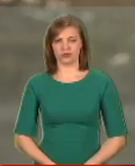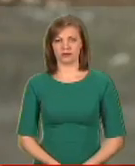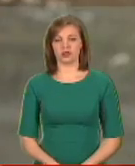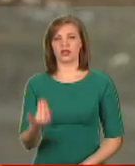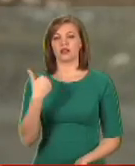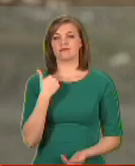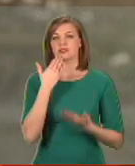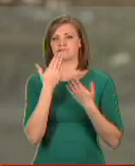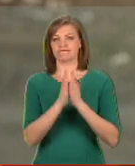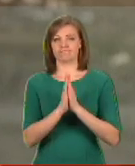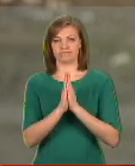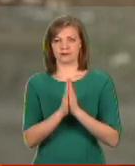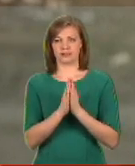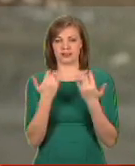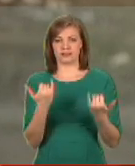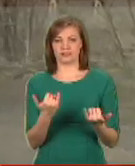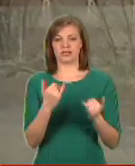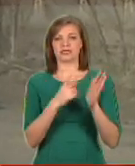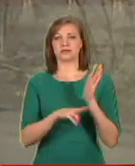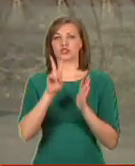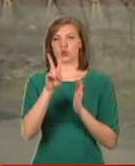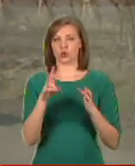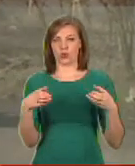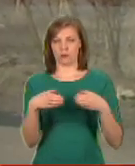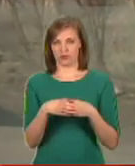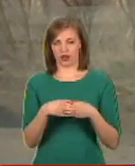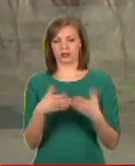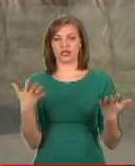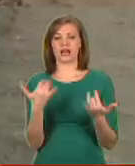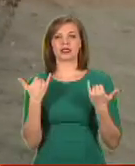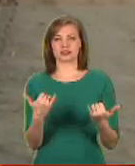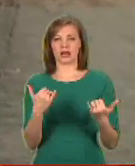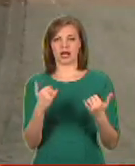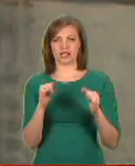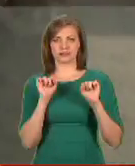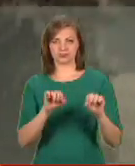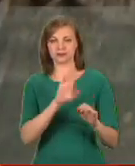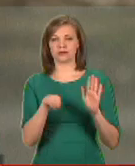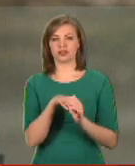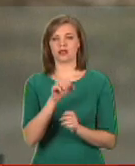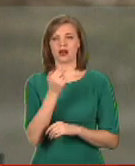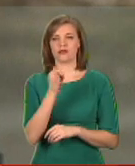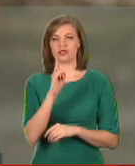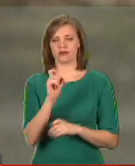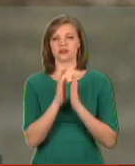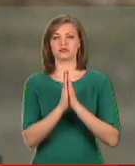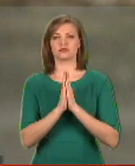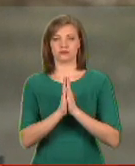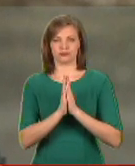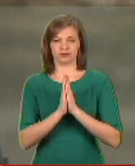Ми звертаємося до цих воїнів 72-ї бригади, яка зараз бореться під Авдіївкою, з